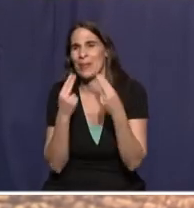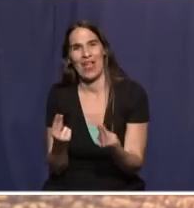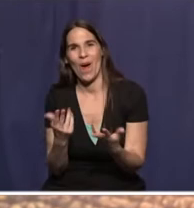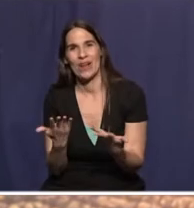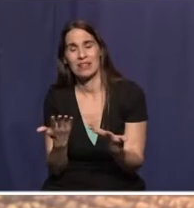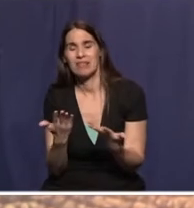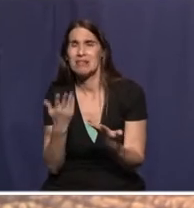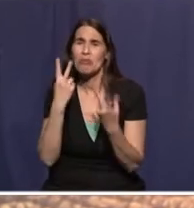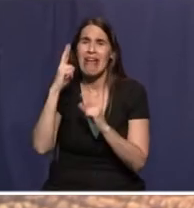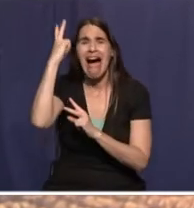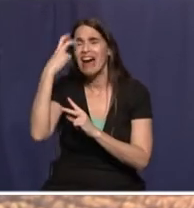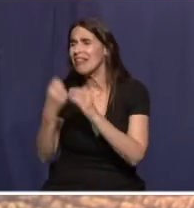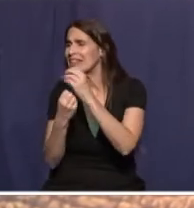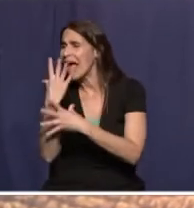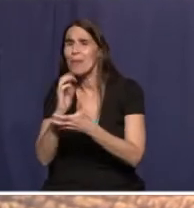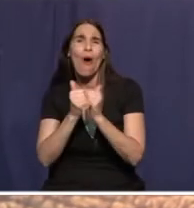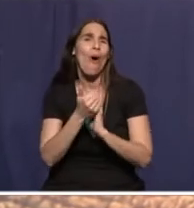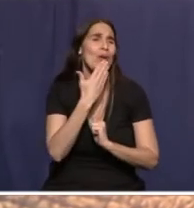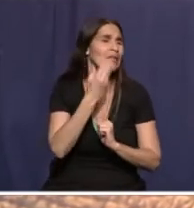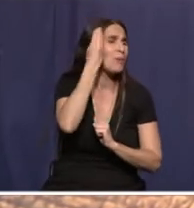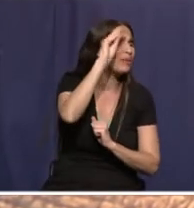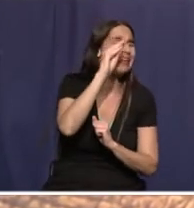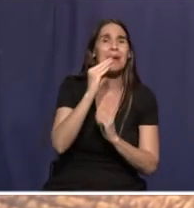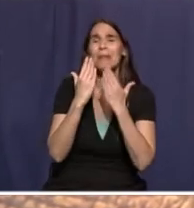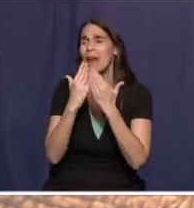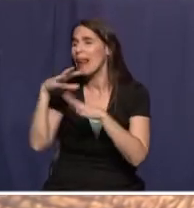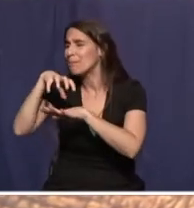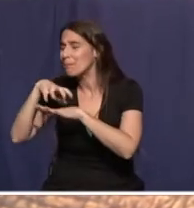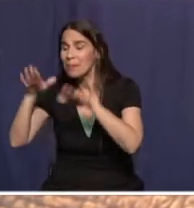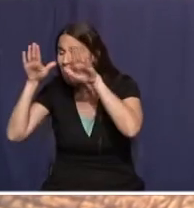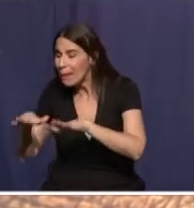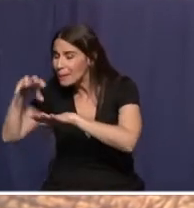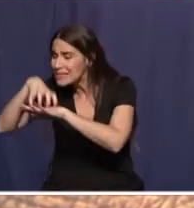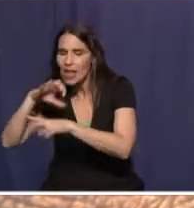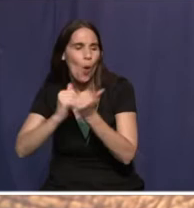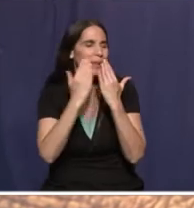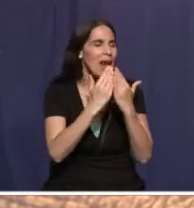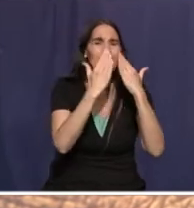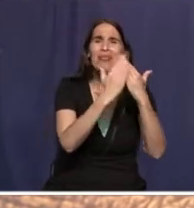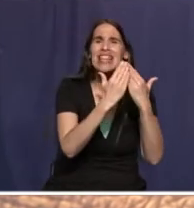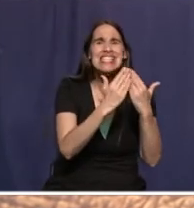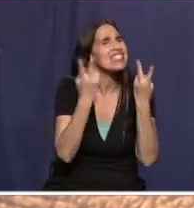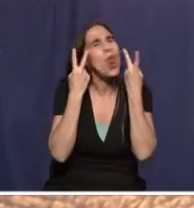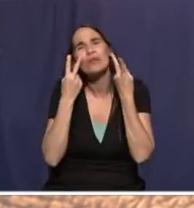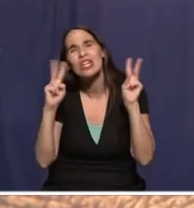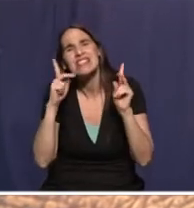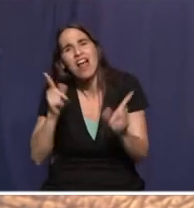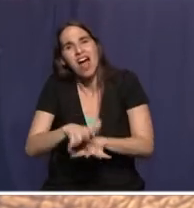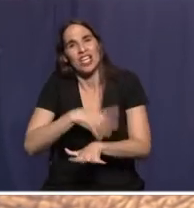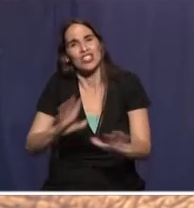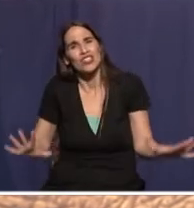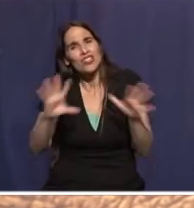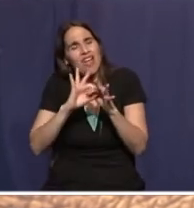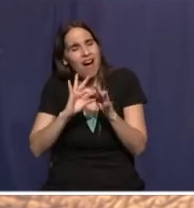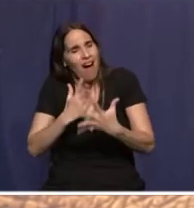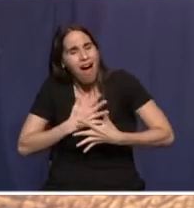אתה ערבי מטייבה או יהודי ממודעין, אם אתה מתפלל במסגד ובית כנסת, אתה עדיין תוכל להרגיש שייך,